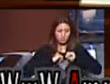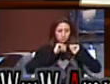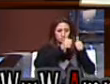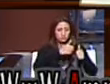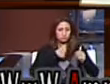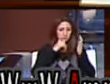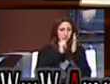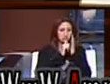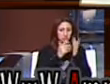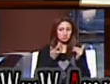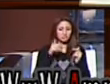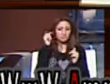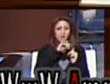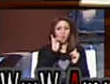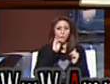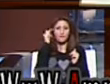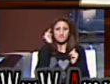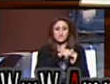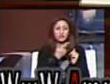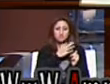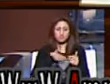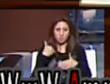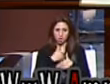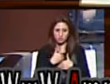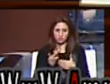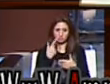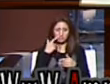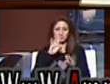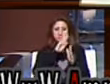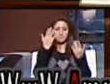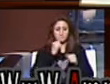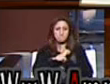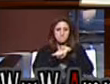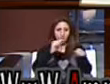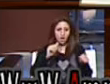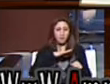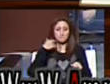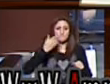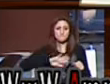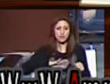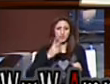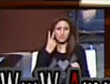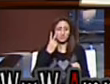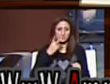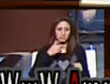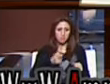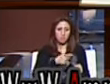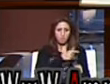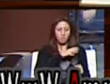فاكد انه في جريمه وراء عدم الرد، ففتحوا الباب لقوهم مقتولين في كل واحده فضل.